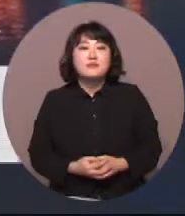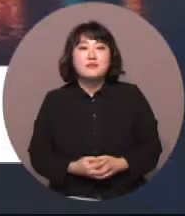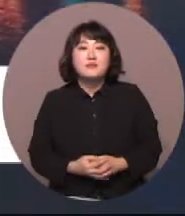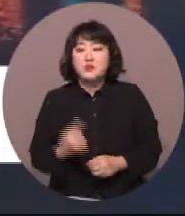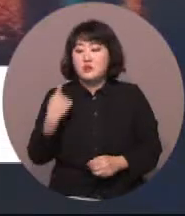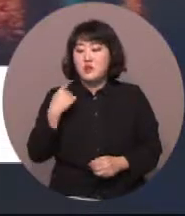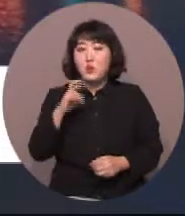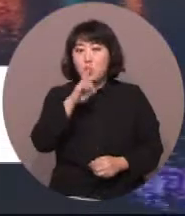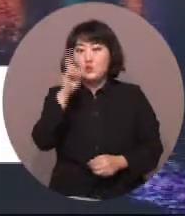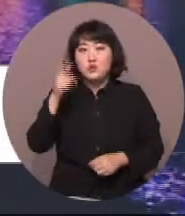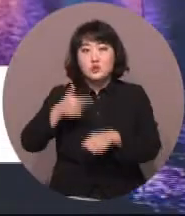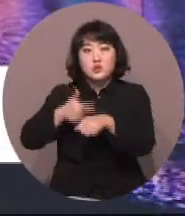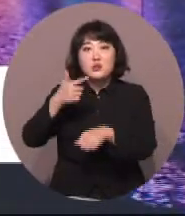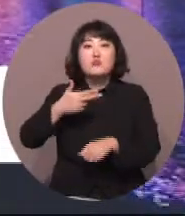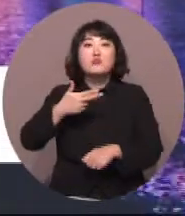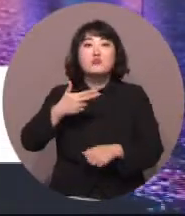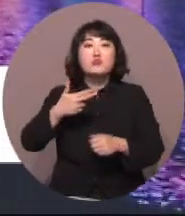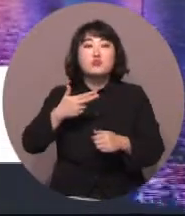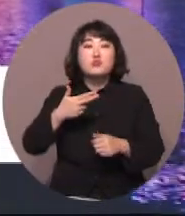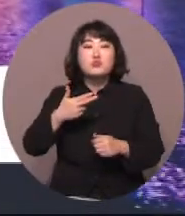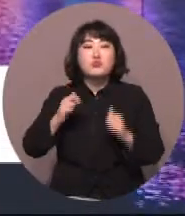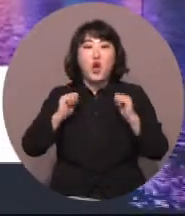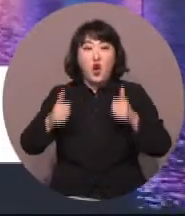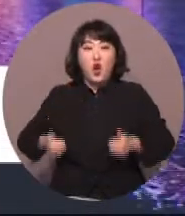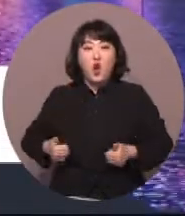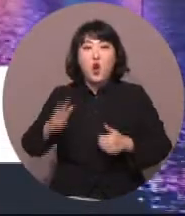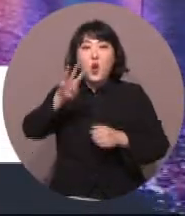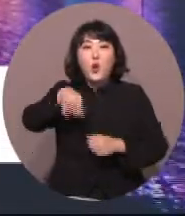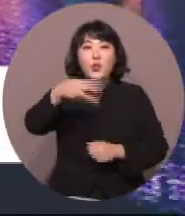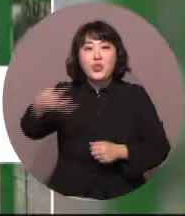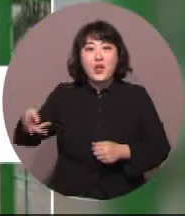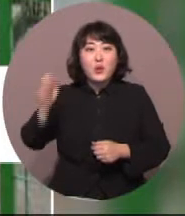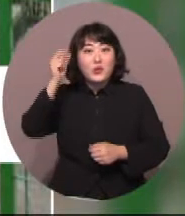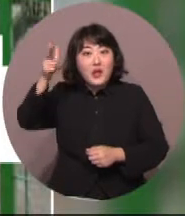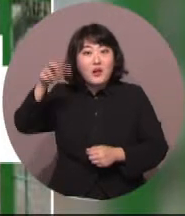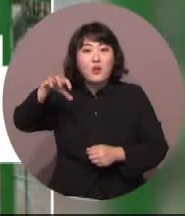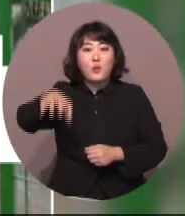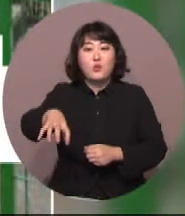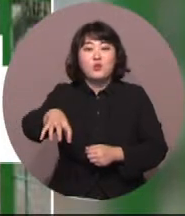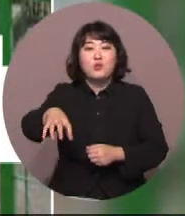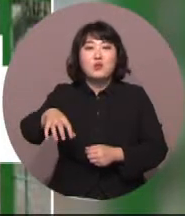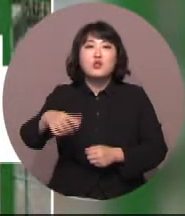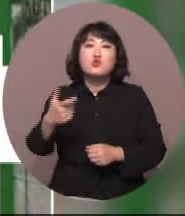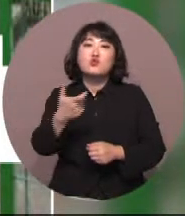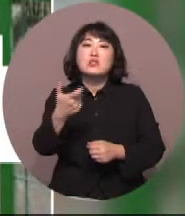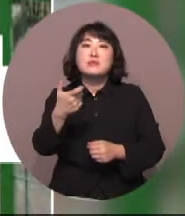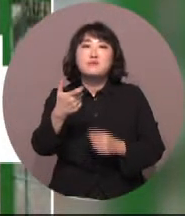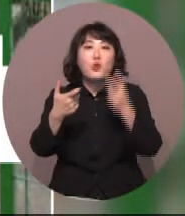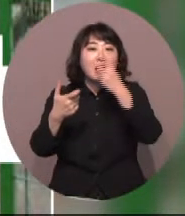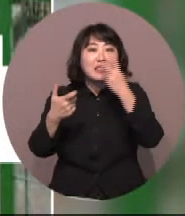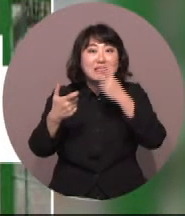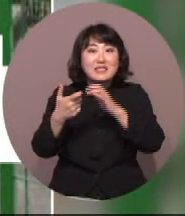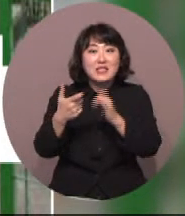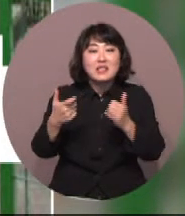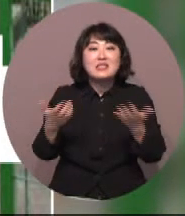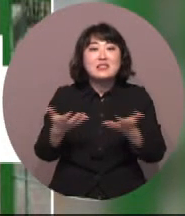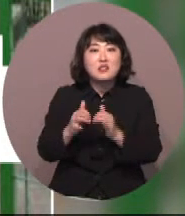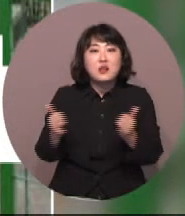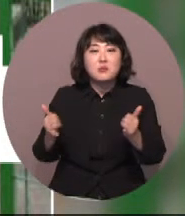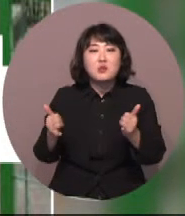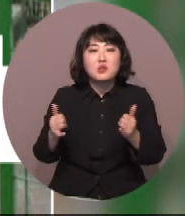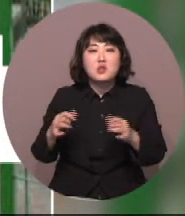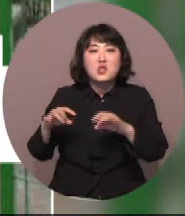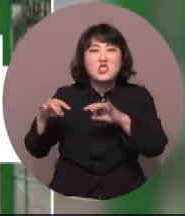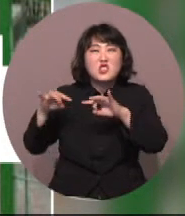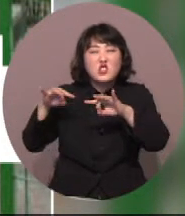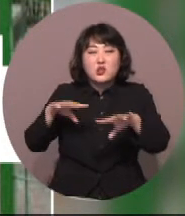어제 오후 6시쯤 부여에 있는 모델이 도트 에서 시설관리 업체 소속 60대 노동자가 5개에 고압 수변전 실에서